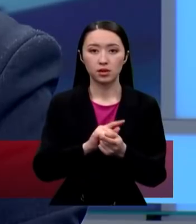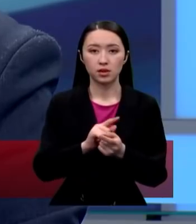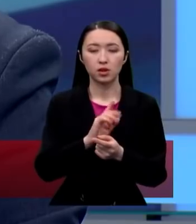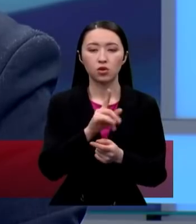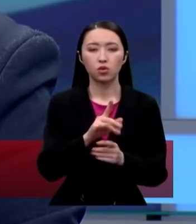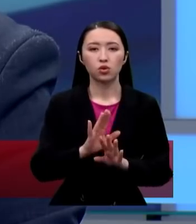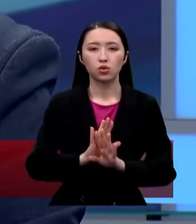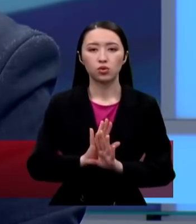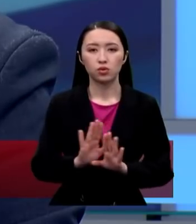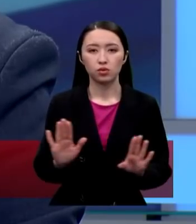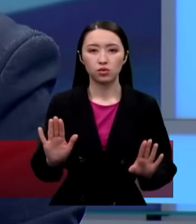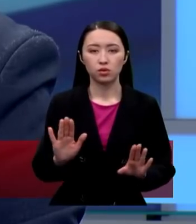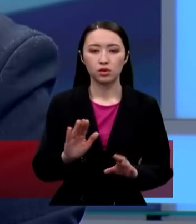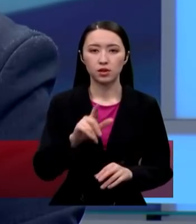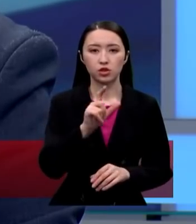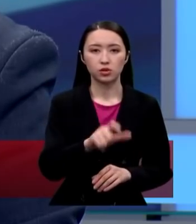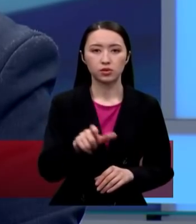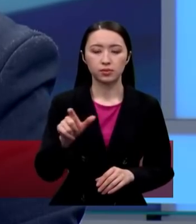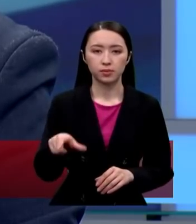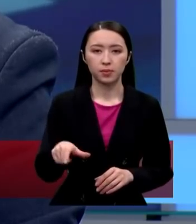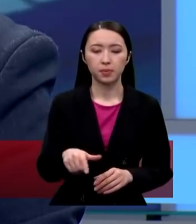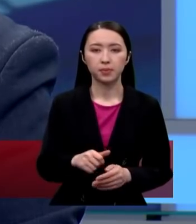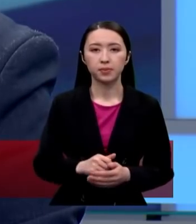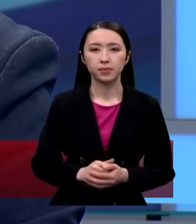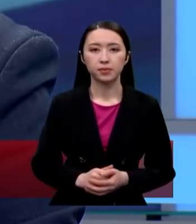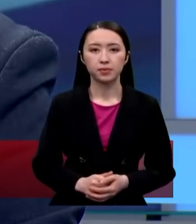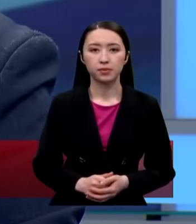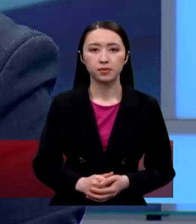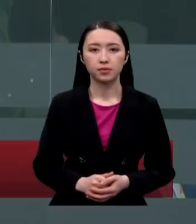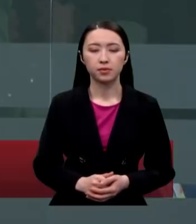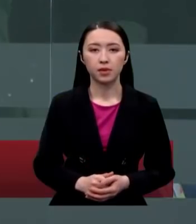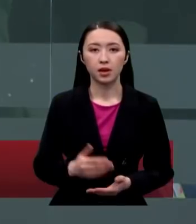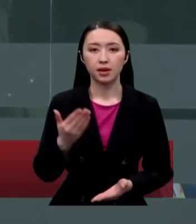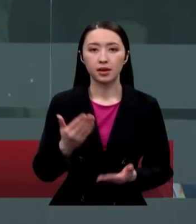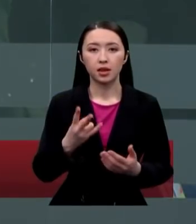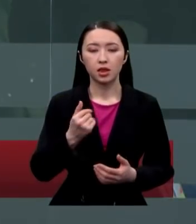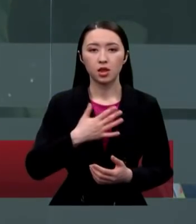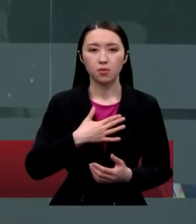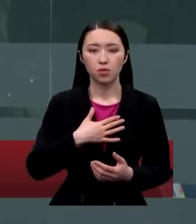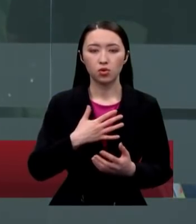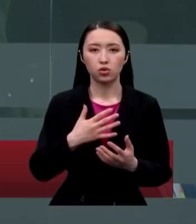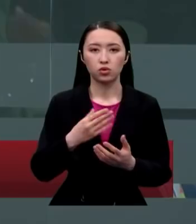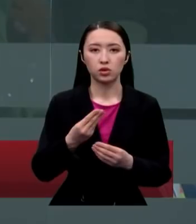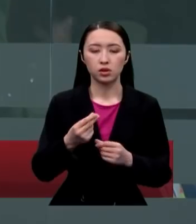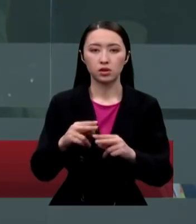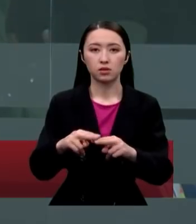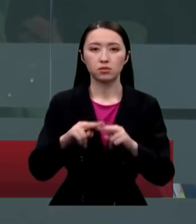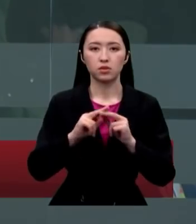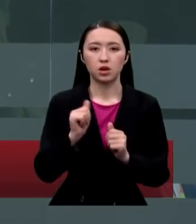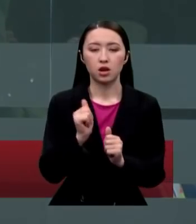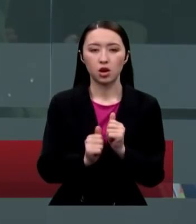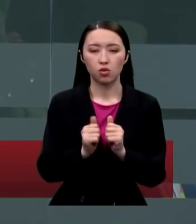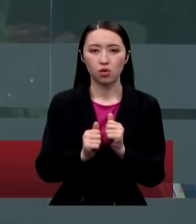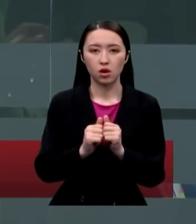относится только к физическим лицам. То есть там... То есть, если на мой счет физического лица будут поступать регулярно